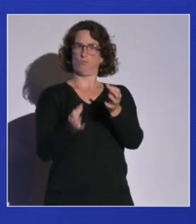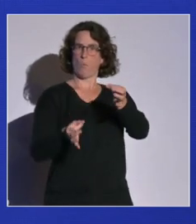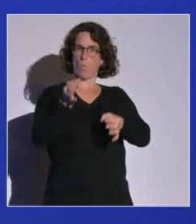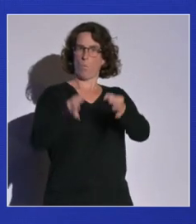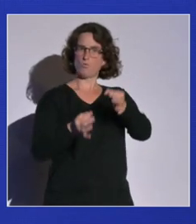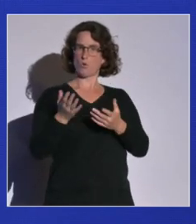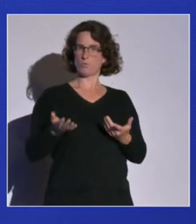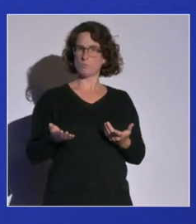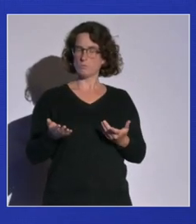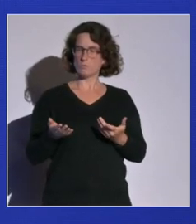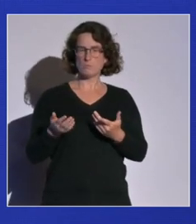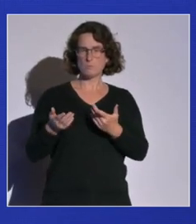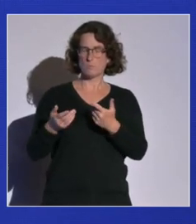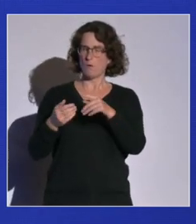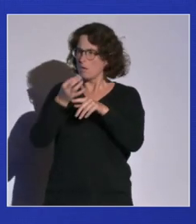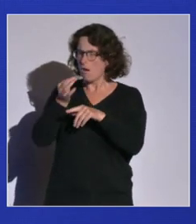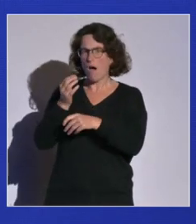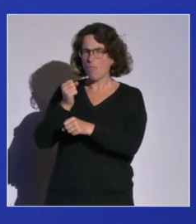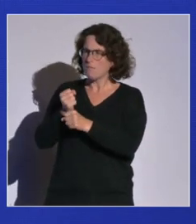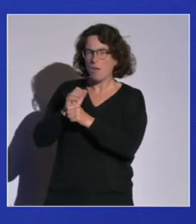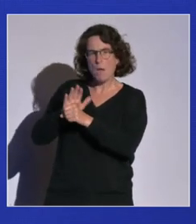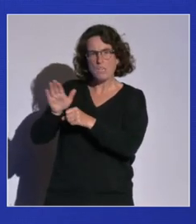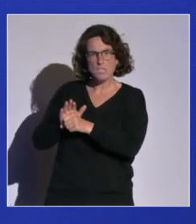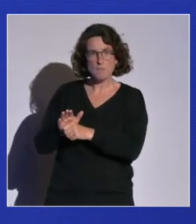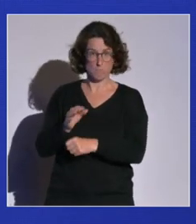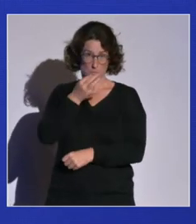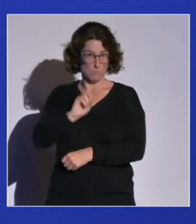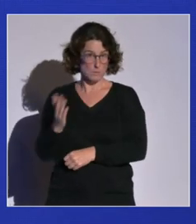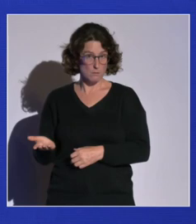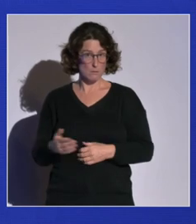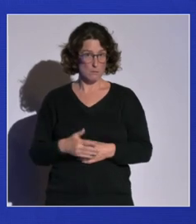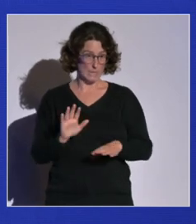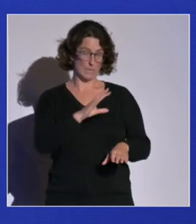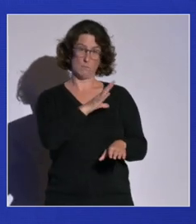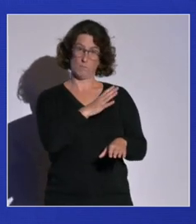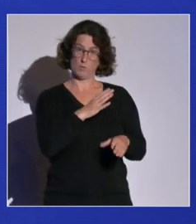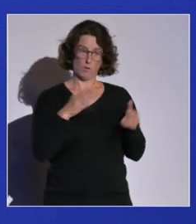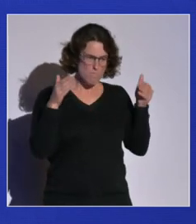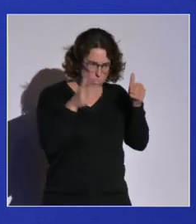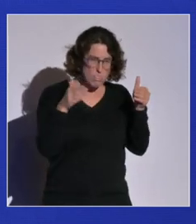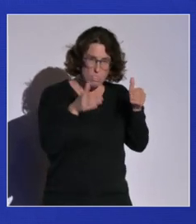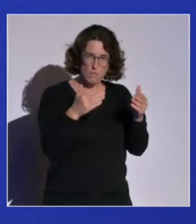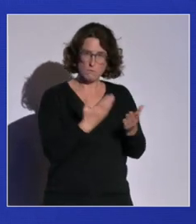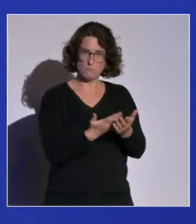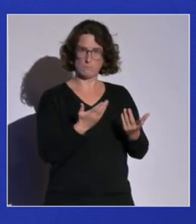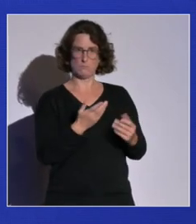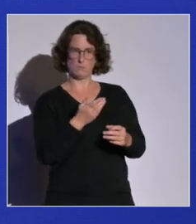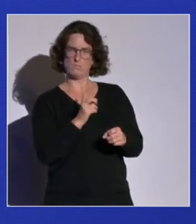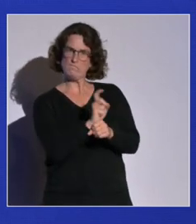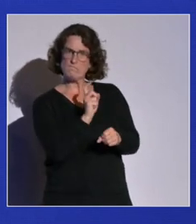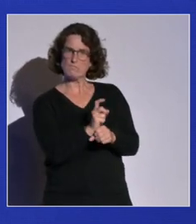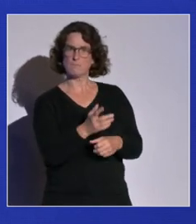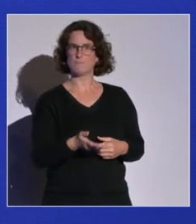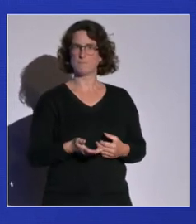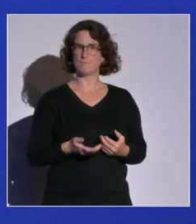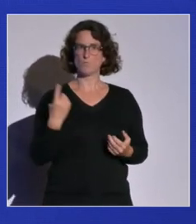les enseignants, ils sont constamment victimes de cette persécution-là. Et si quelqu'un maintient ça, moi, je